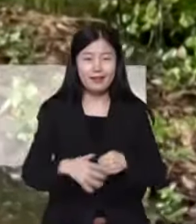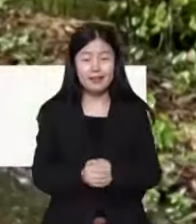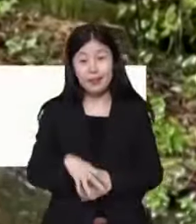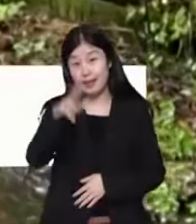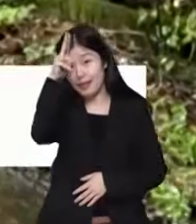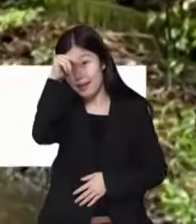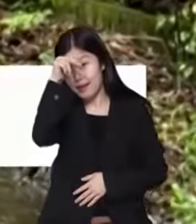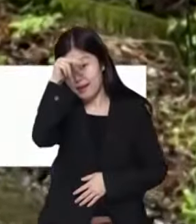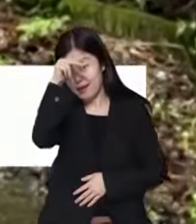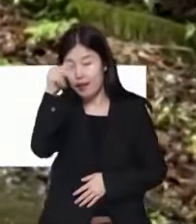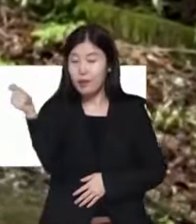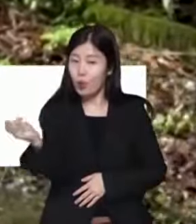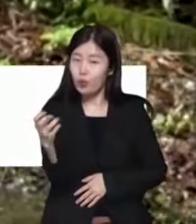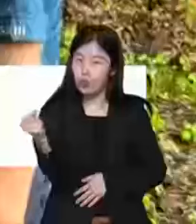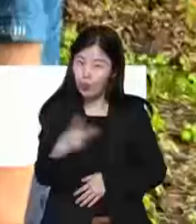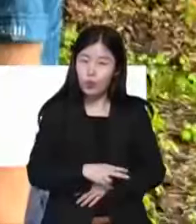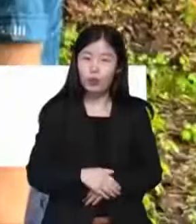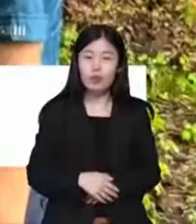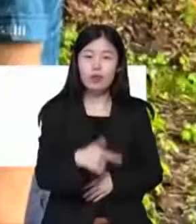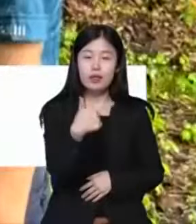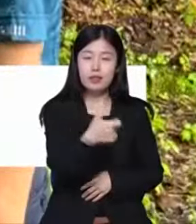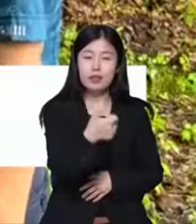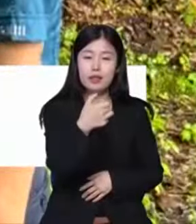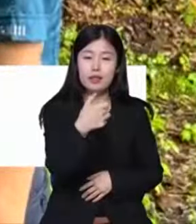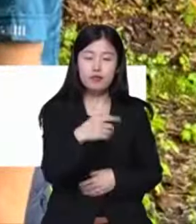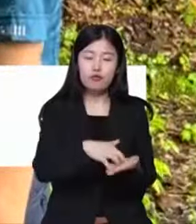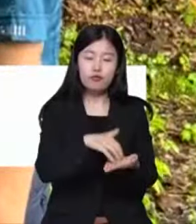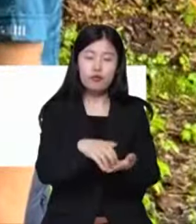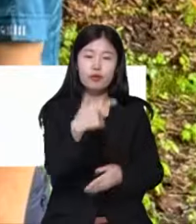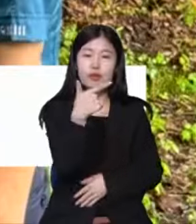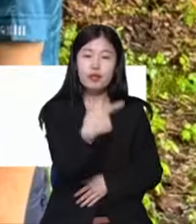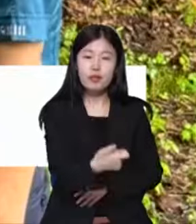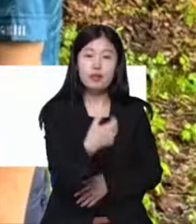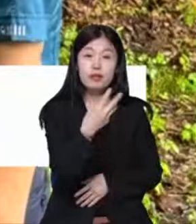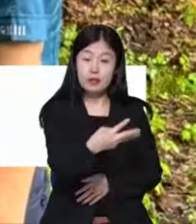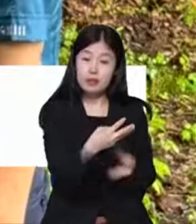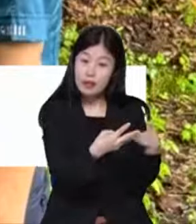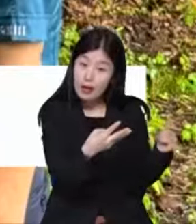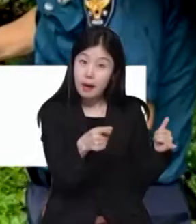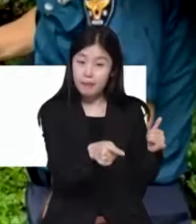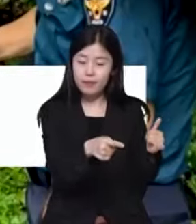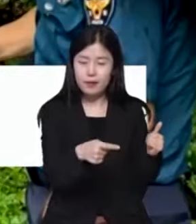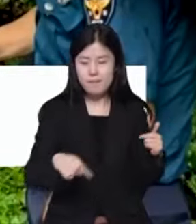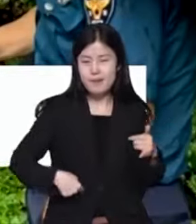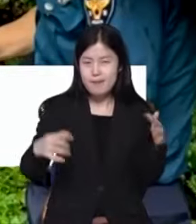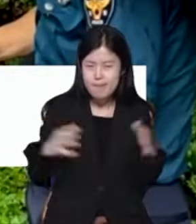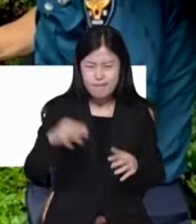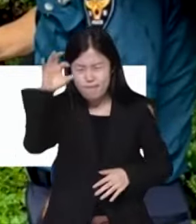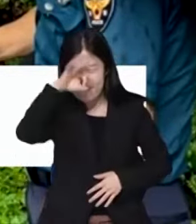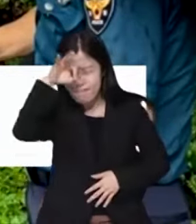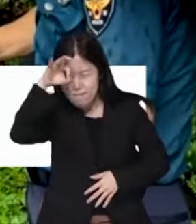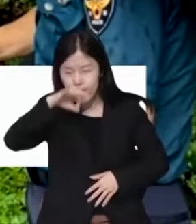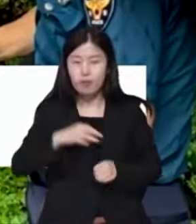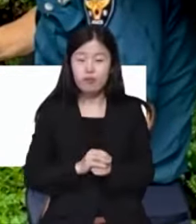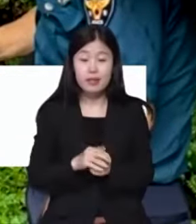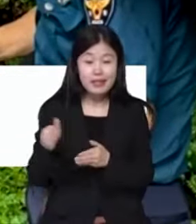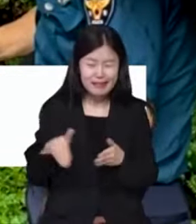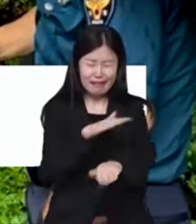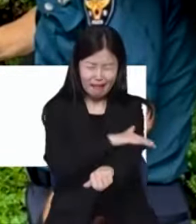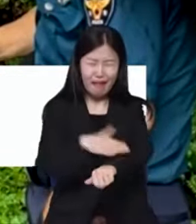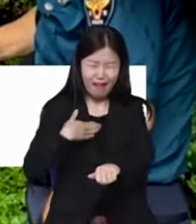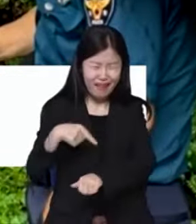합동수색에 나선 주민 63명의 협조 덕분이었습니다. 특히 마을 지형을 잘 알고 실종된 장애인의 옷차림을